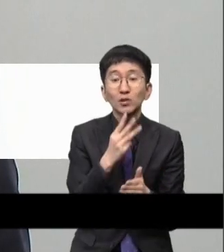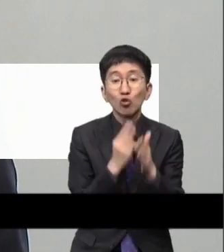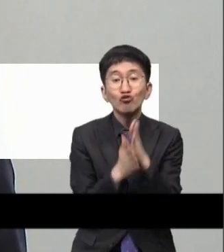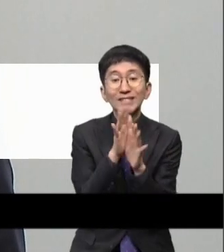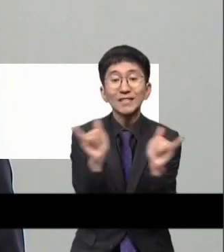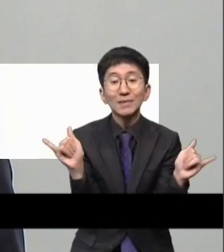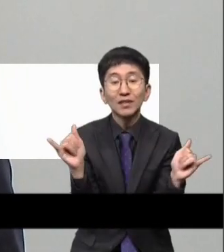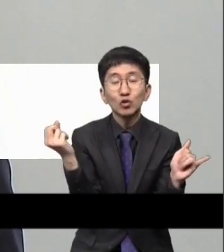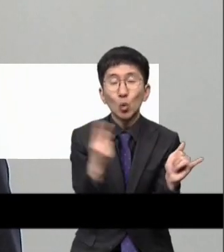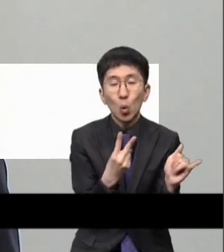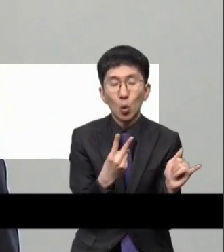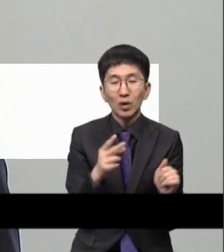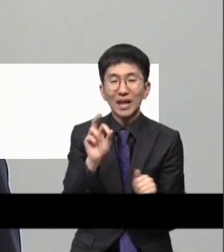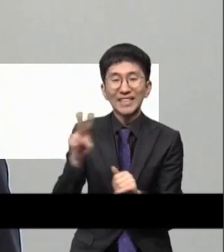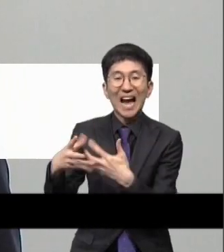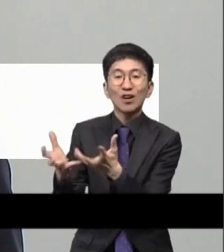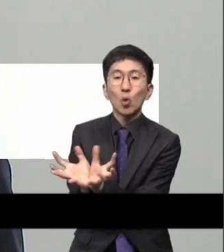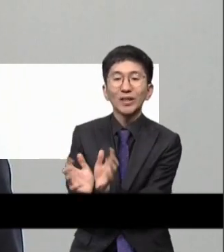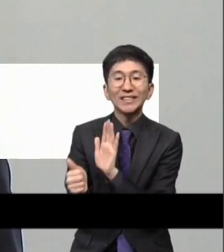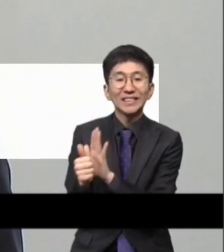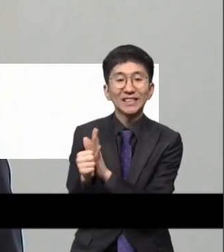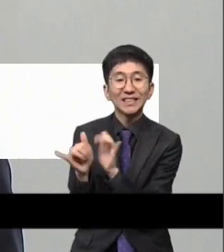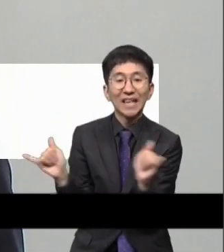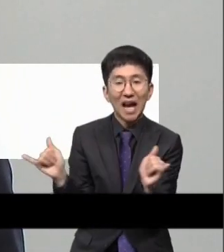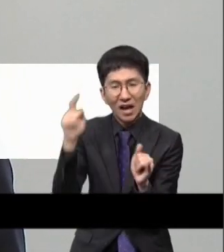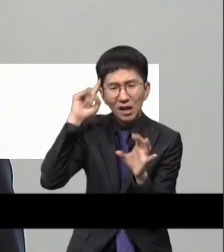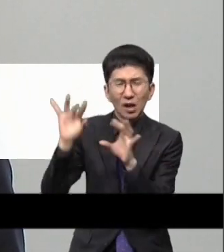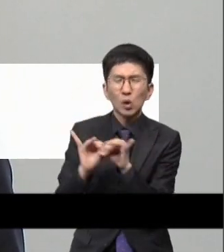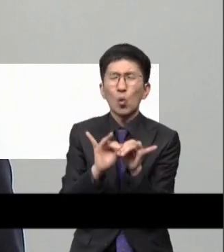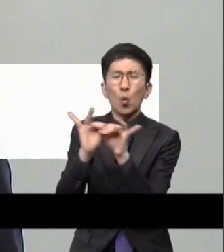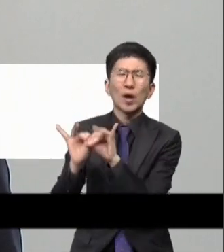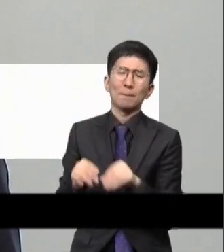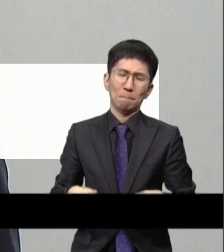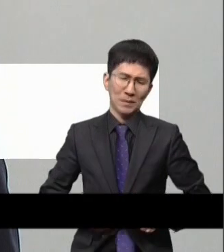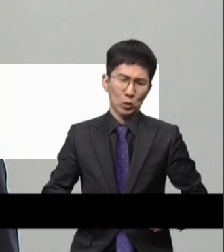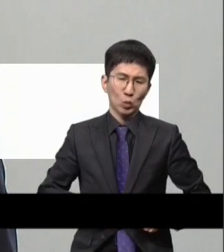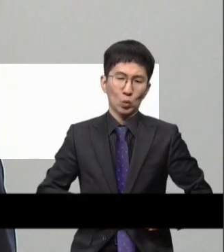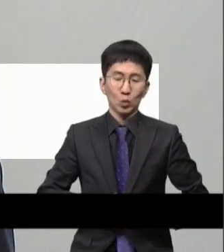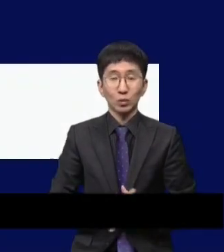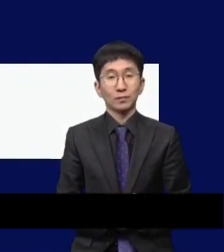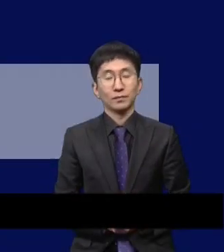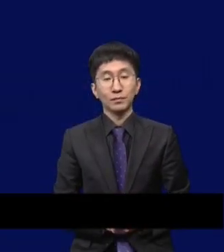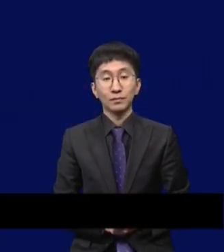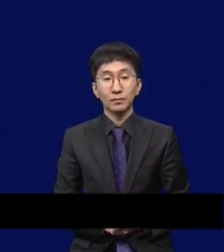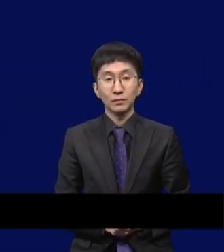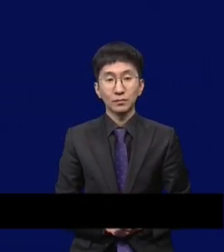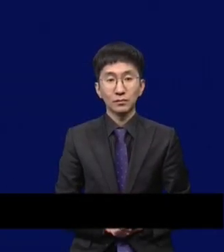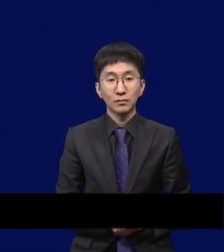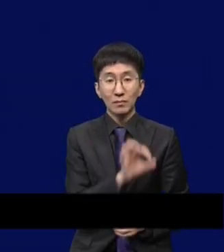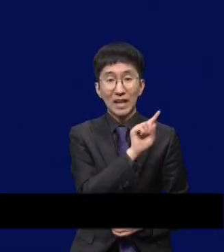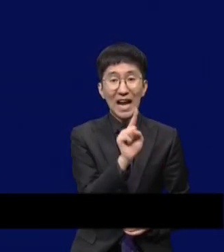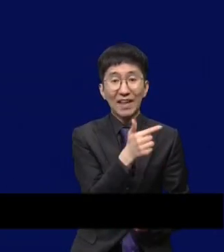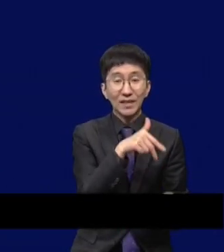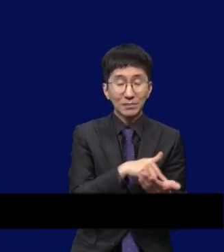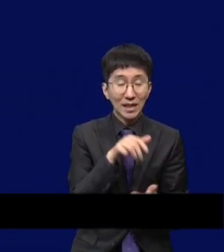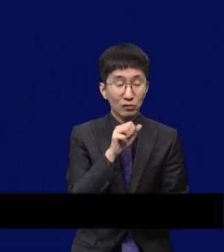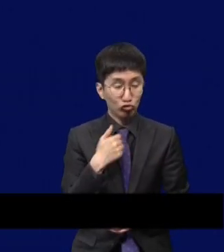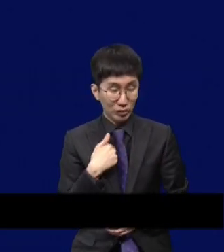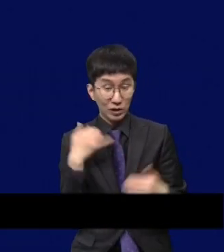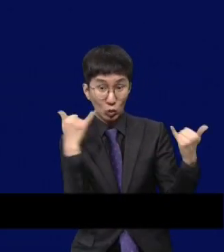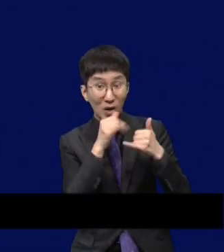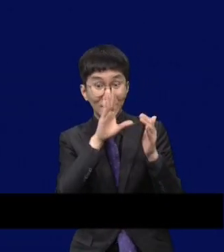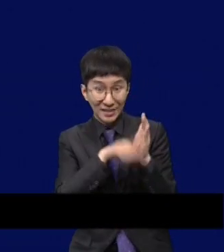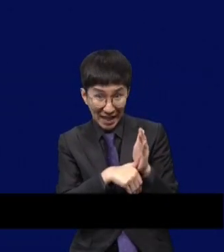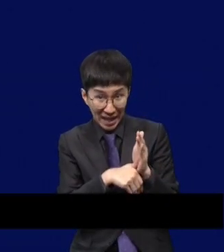시민들 그리고 모든 야권 지지자들의 공감대가 중요하다고 생각합니다. 안 대표는 SBS